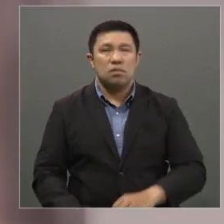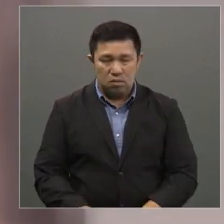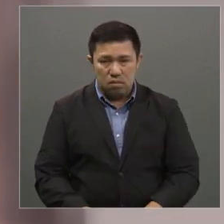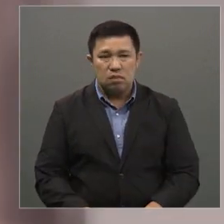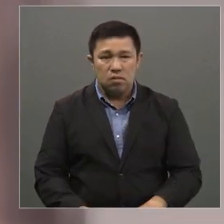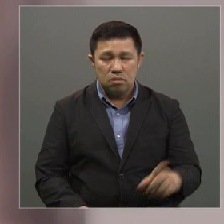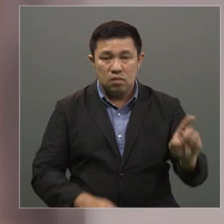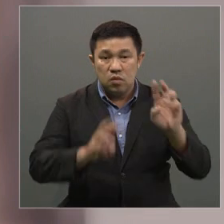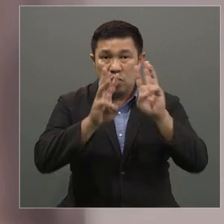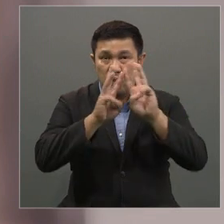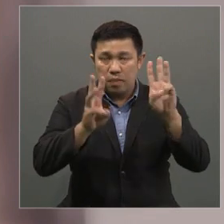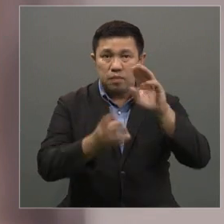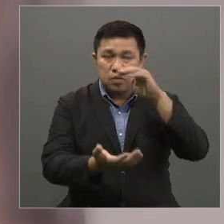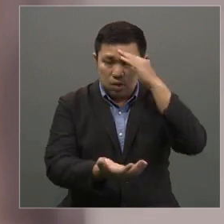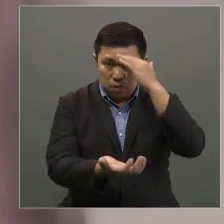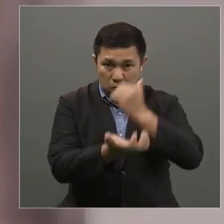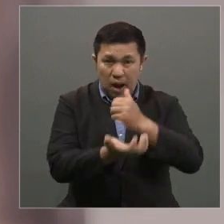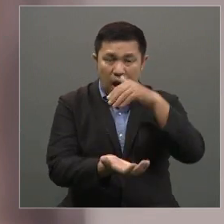วนกลางนะคะที่